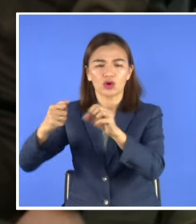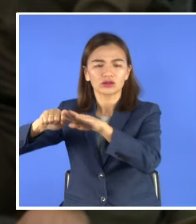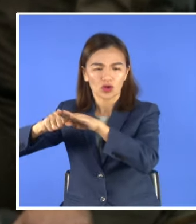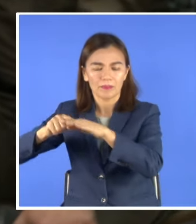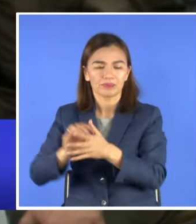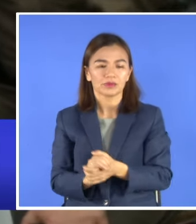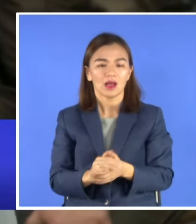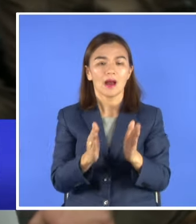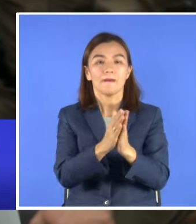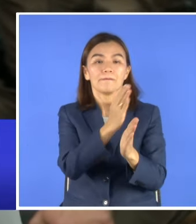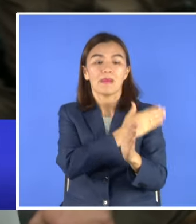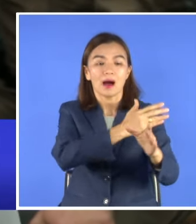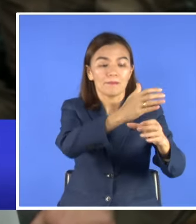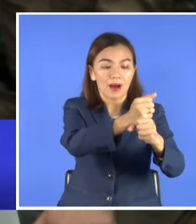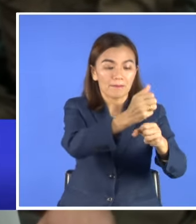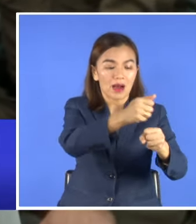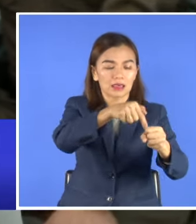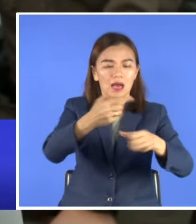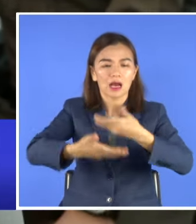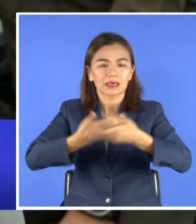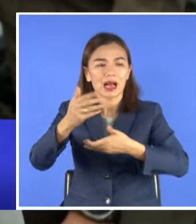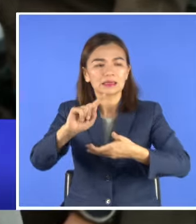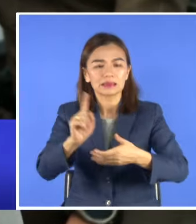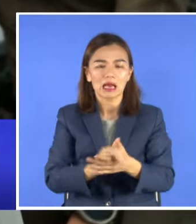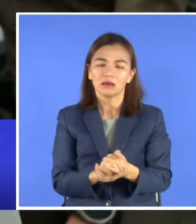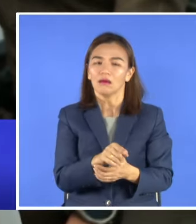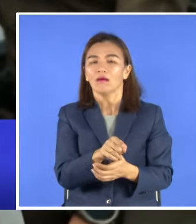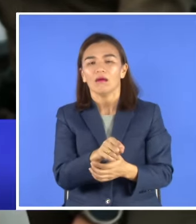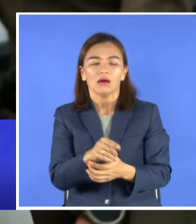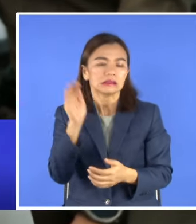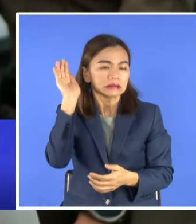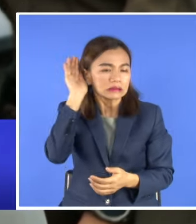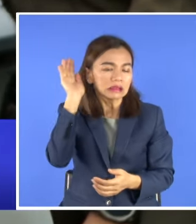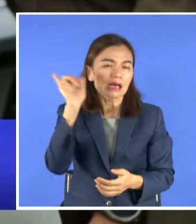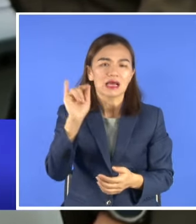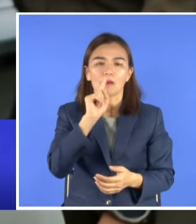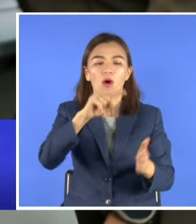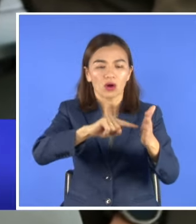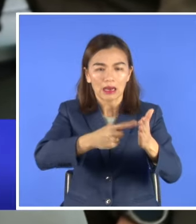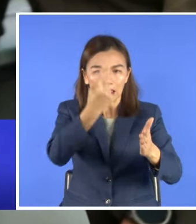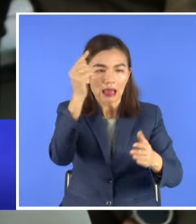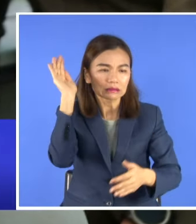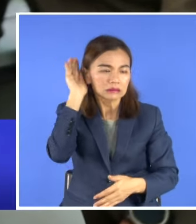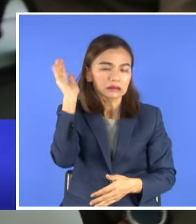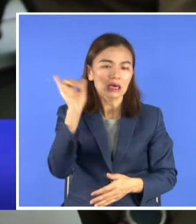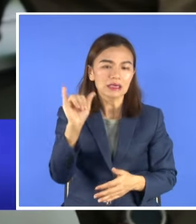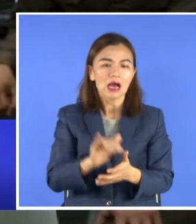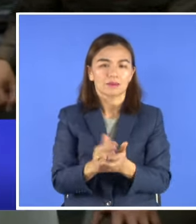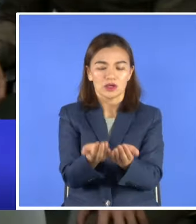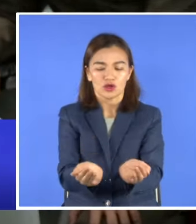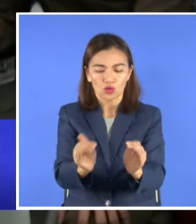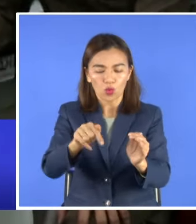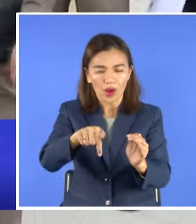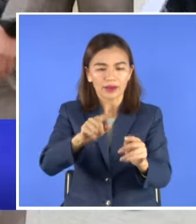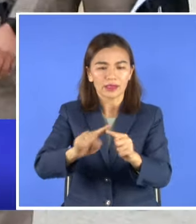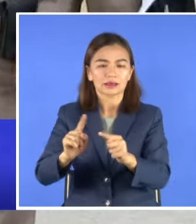ายที่ไหนตำรวจก็ฟังเฉยๆแต่ว่ายังไม่ปักใจเชื่อเพราะนอกจากของกลางพระพุทธรูปแล้วยังมีเครื่องถ้วยชามสังฆโลกจ